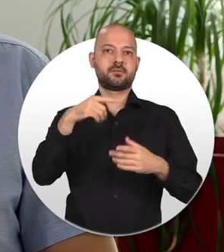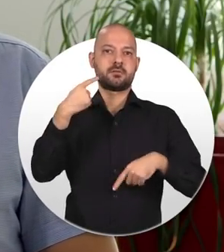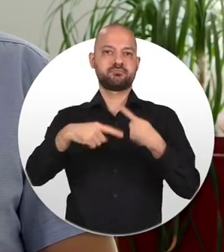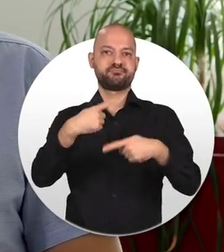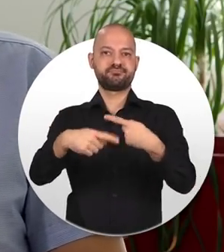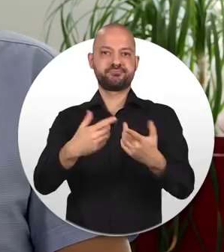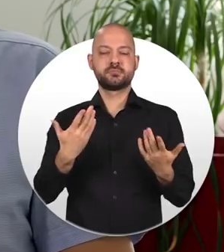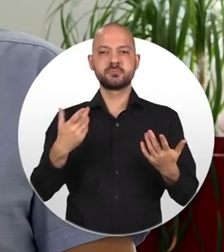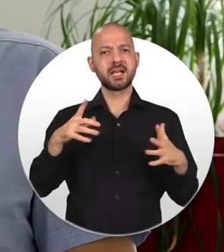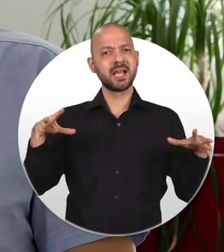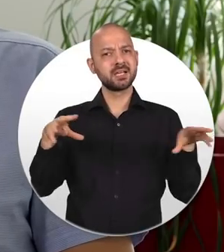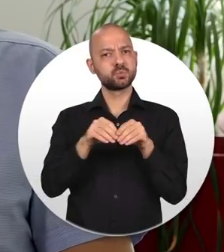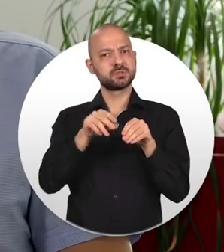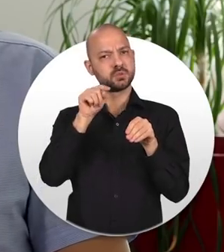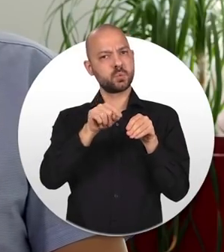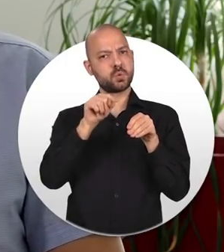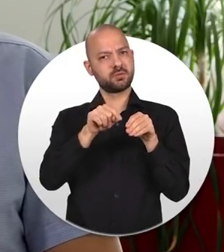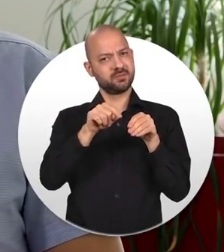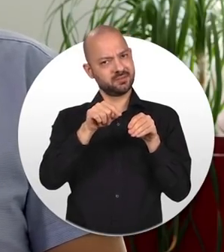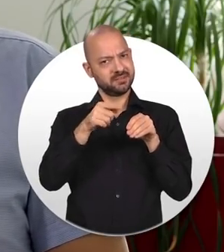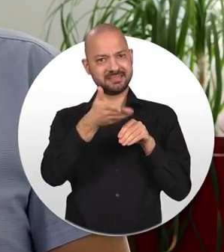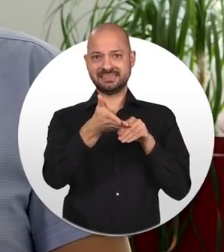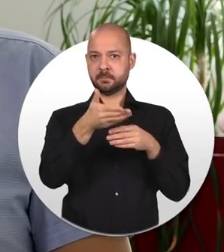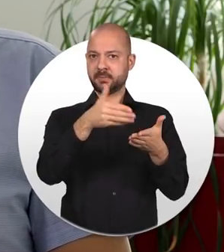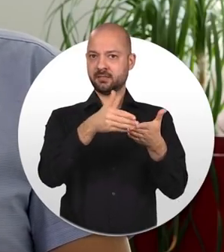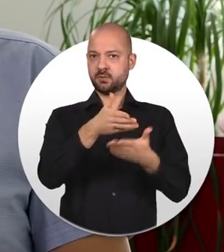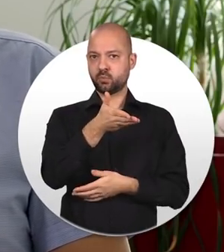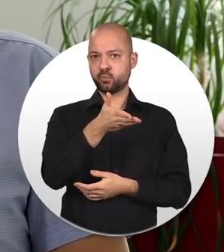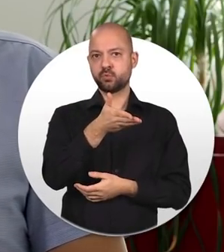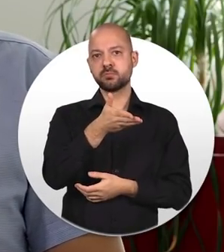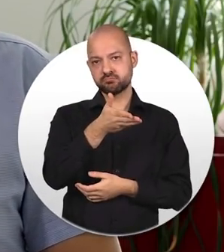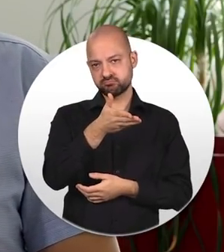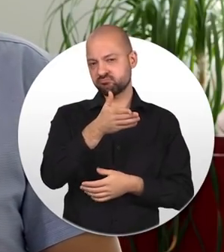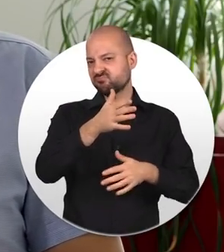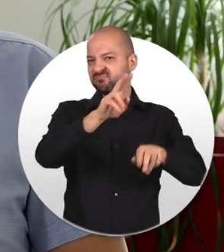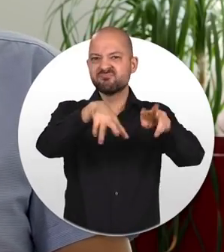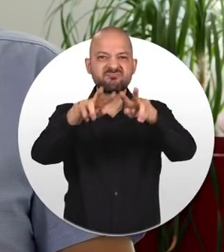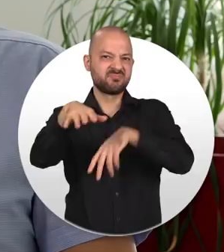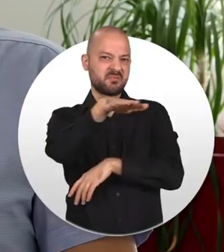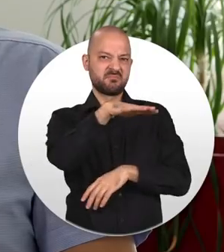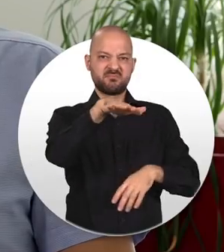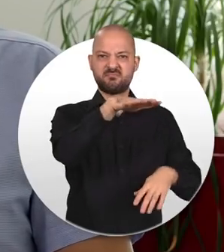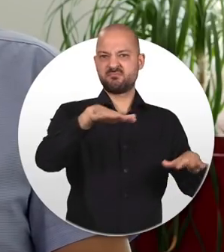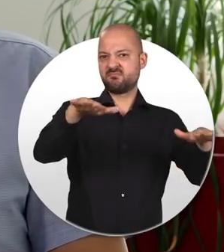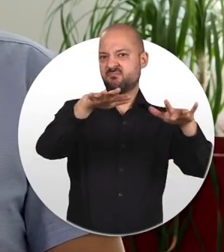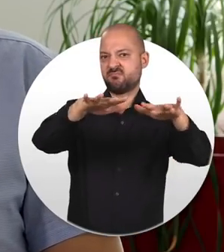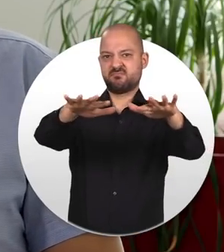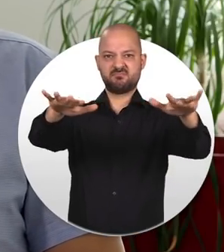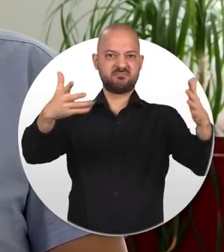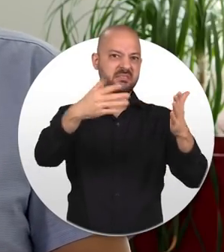Informationszentrum die Aufgaben weiter verfolgt. Die Inklusion vom Handicap ist auf allen